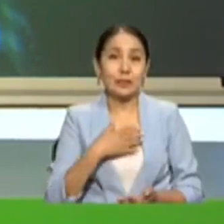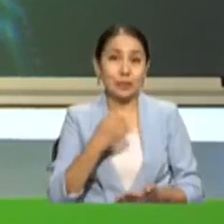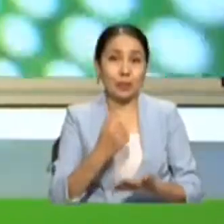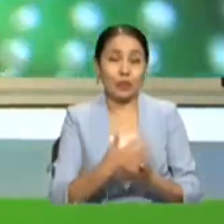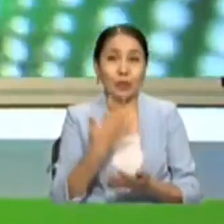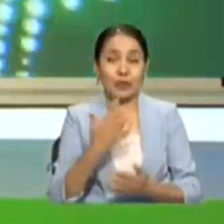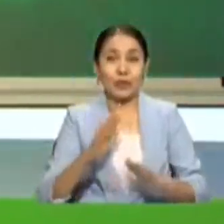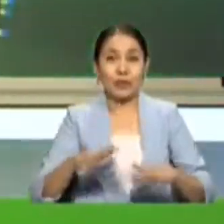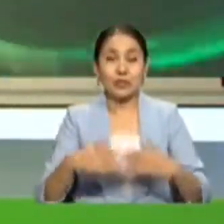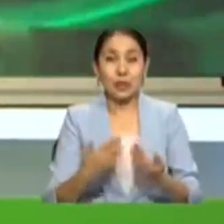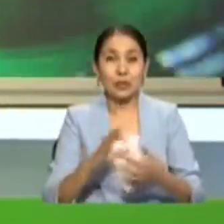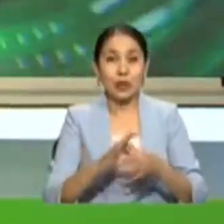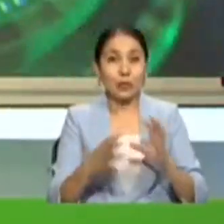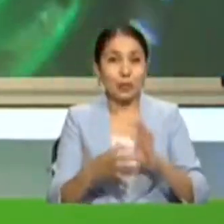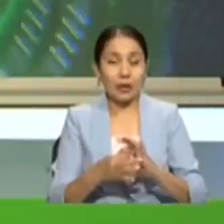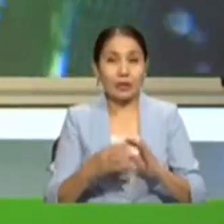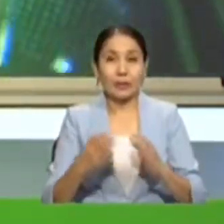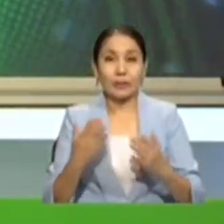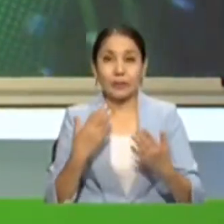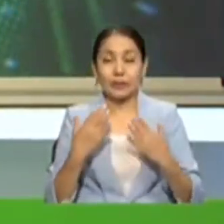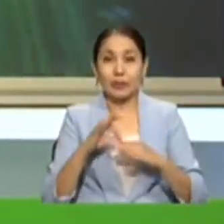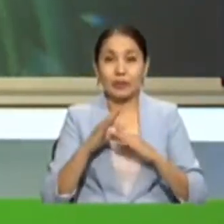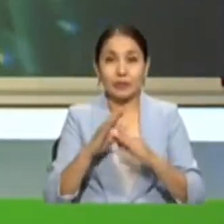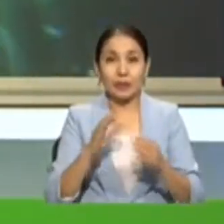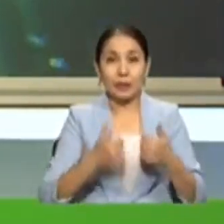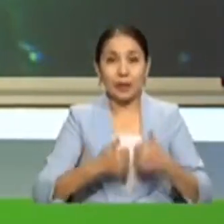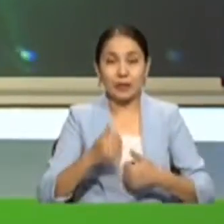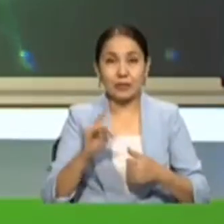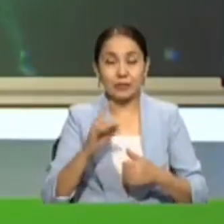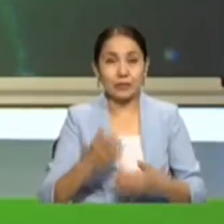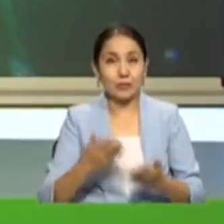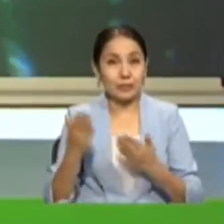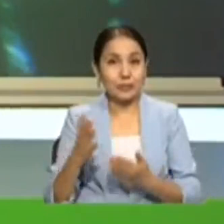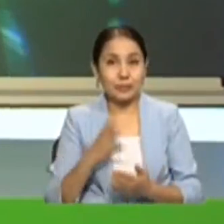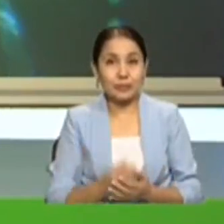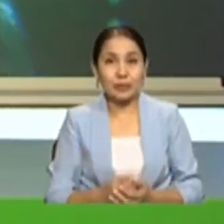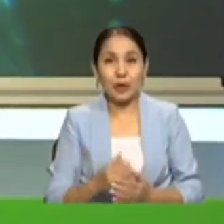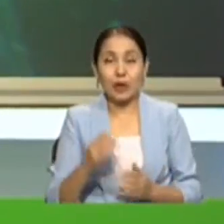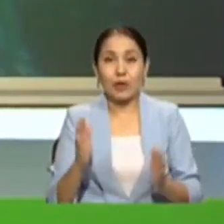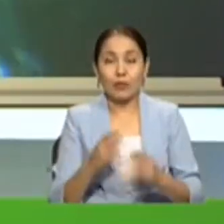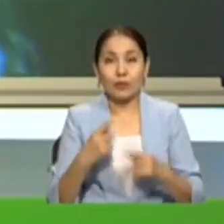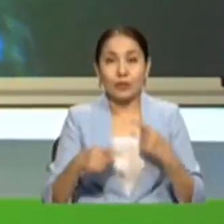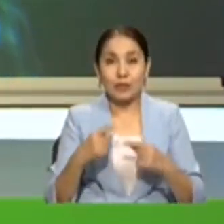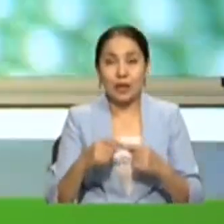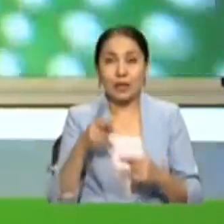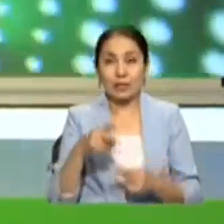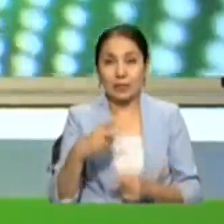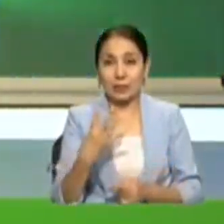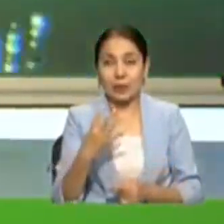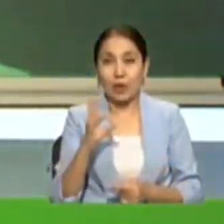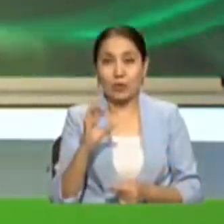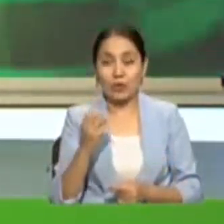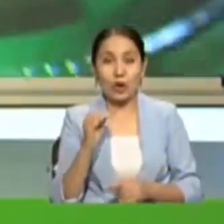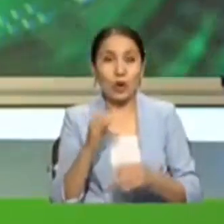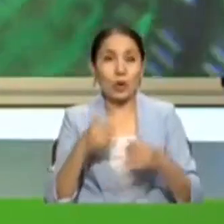Poytaxtimiz 5 tashabbus olimpiadasi doirasida gimnastrada bellashuvlarining respublika bosqichiga mezbonlik qildi. Futzal bo'yicha 2024-yilgi